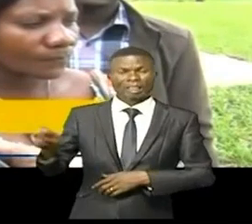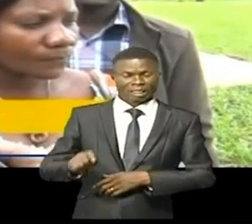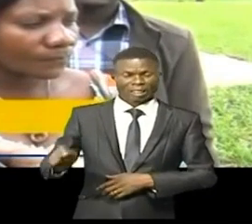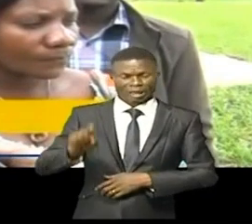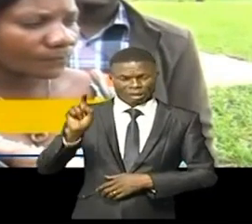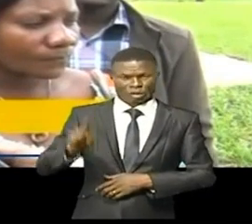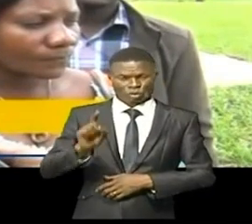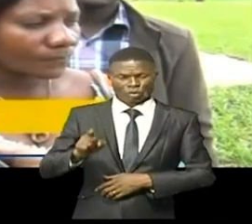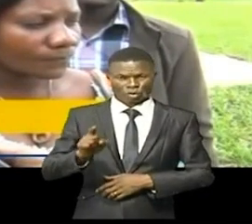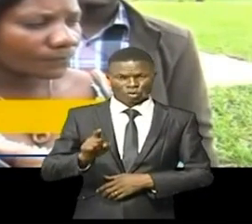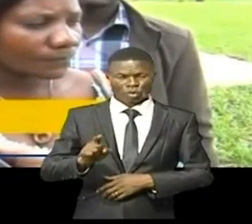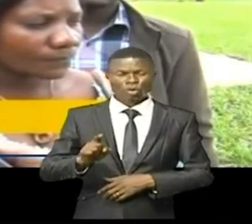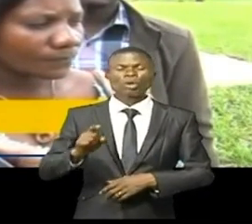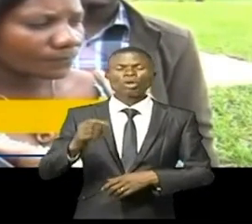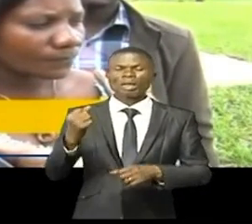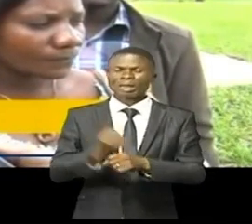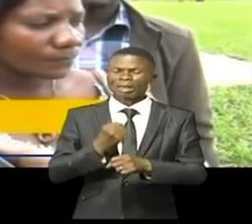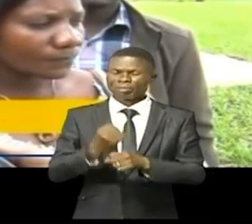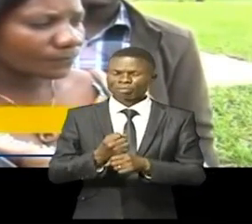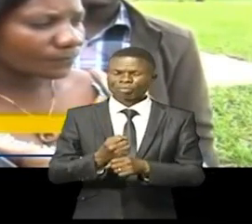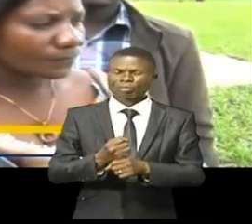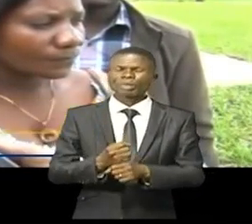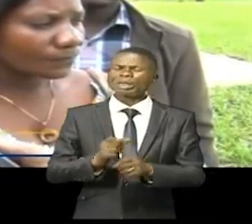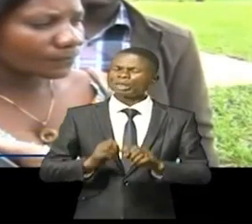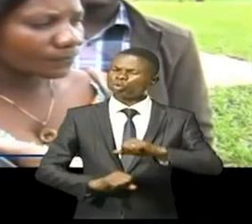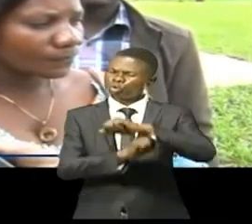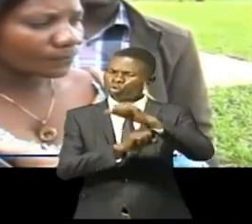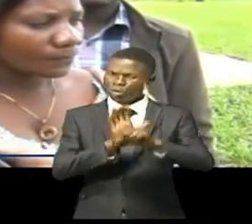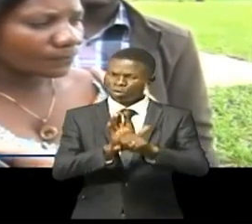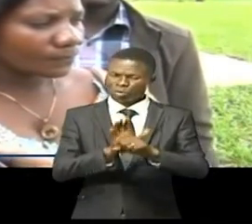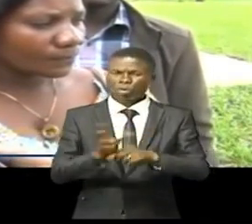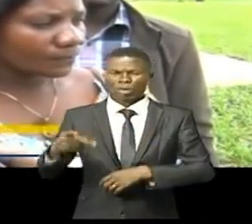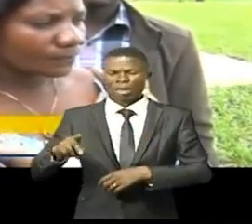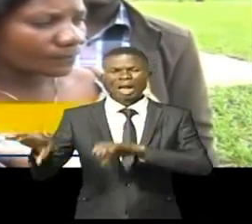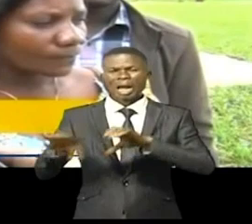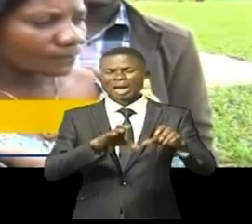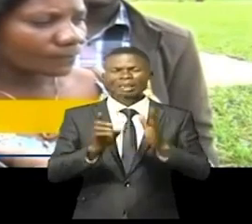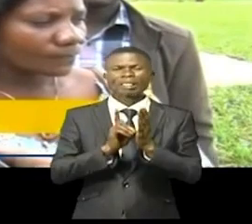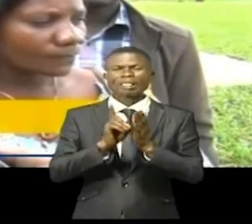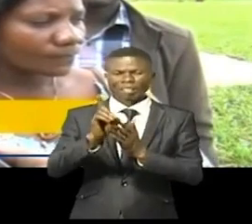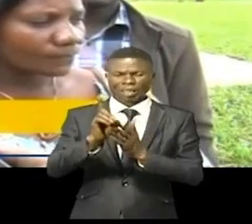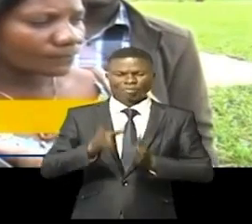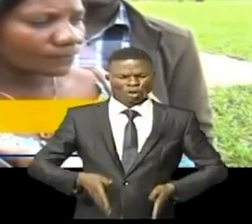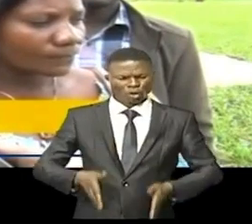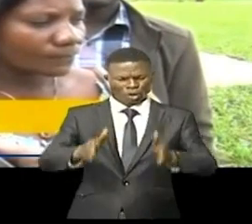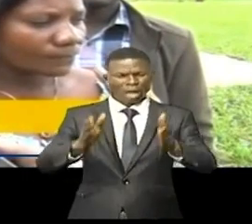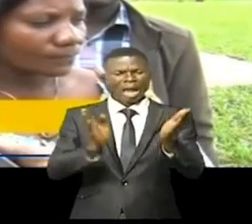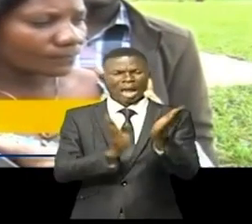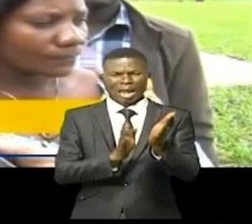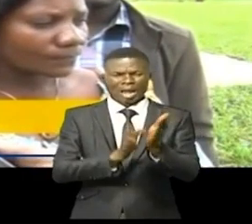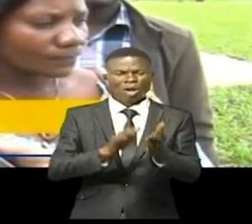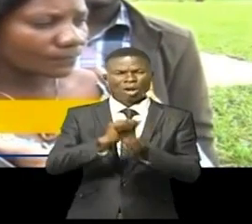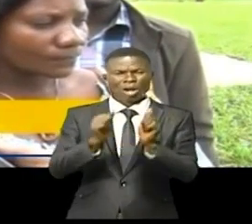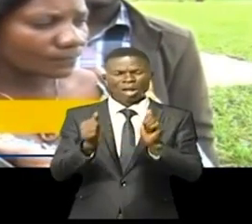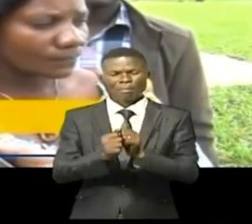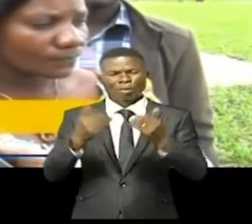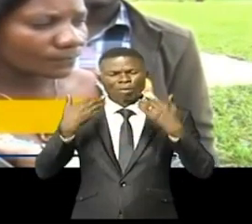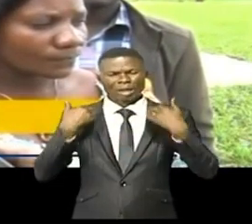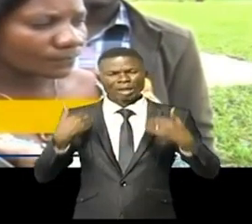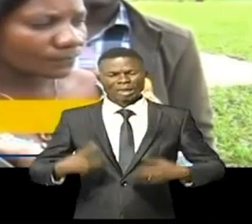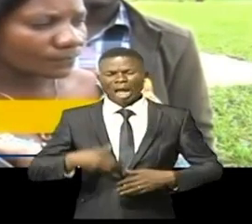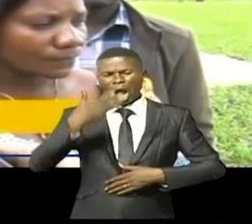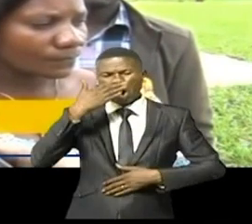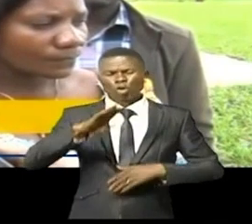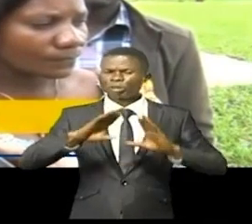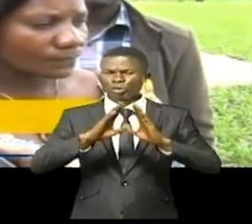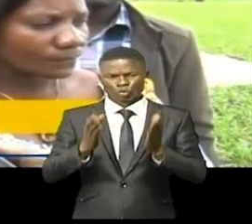aussi l'attention singulière de la province par rapport aux actions de développement, donc des routes, des écoles, la situation humanitaire elle-même elle est